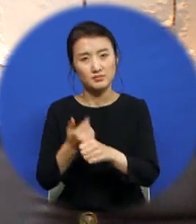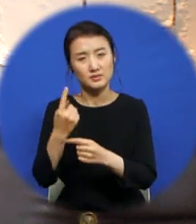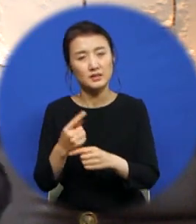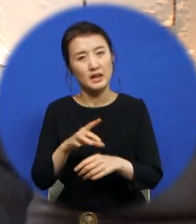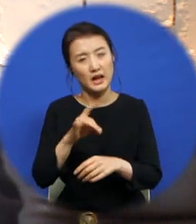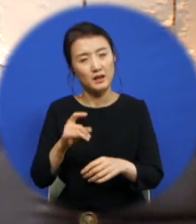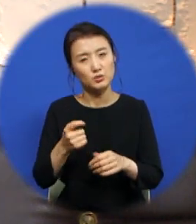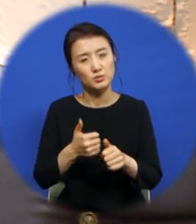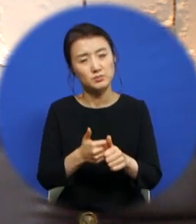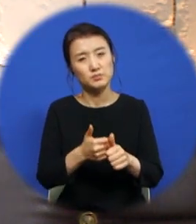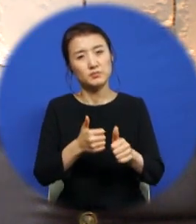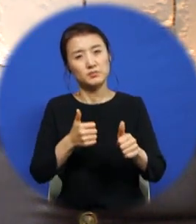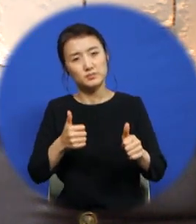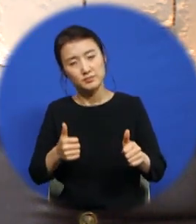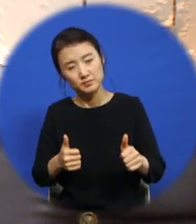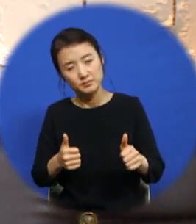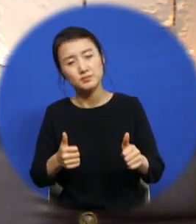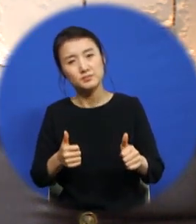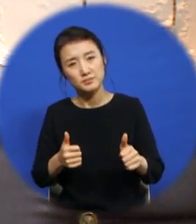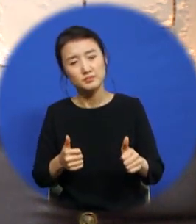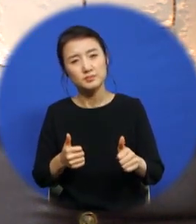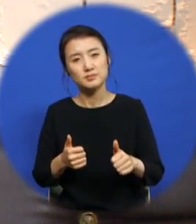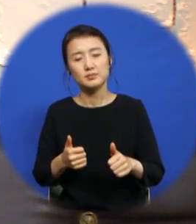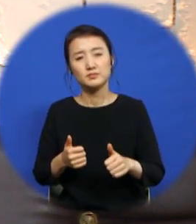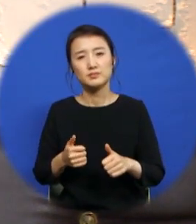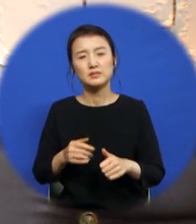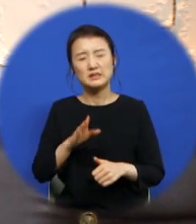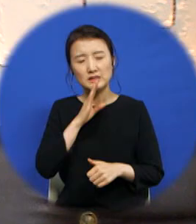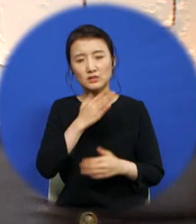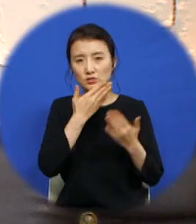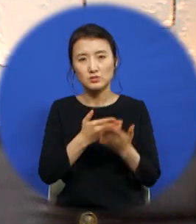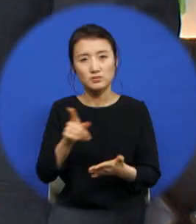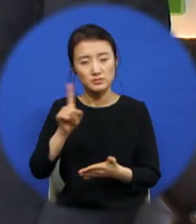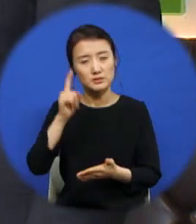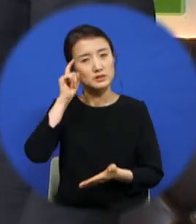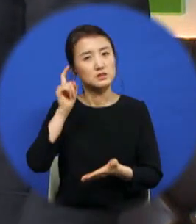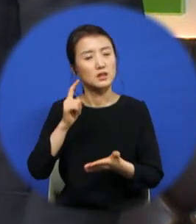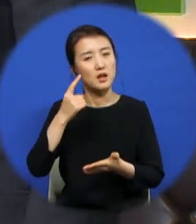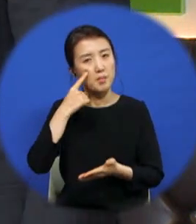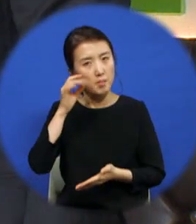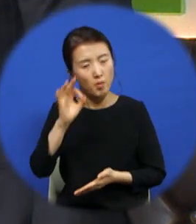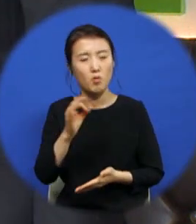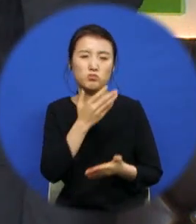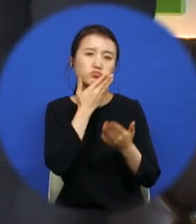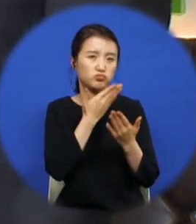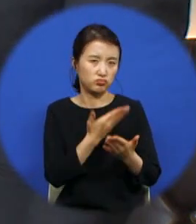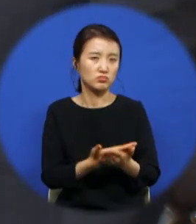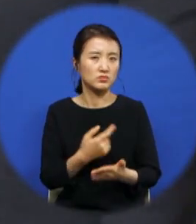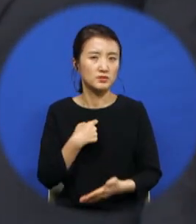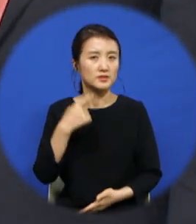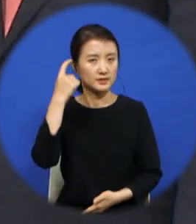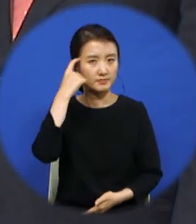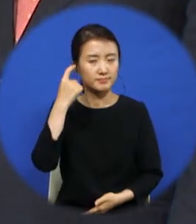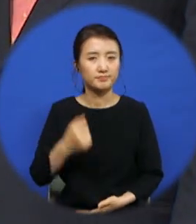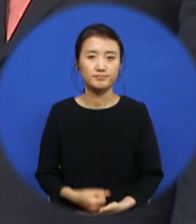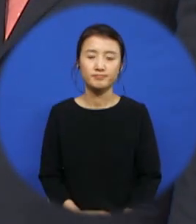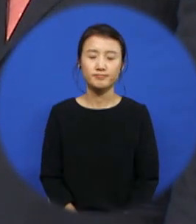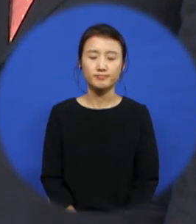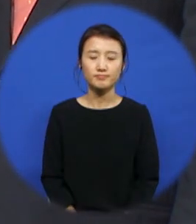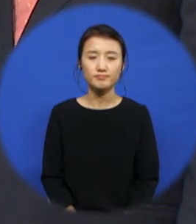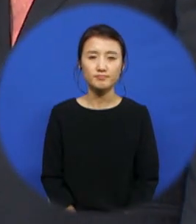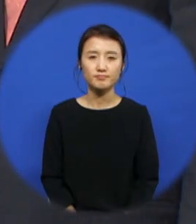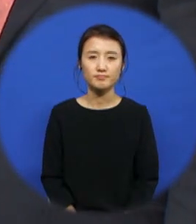세상으로 거리를 두는 것도 좋은 방법이다 그렇게 생각합니다 예 자 그럼 이제 안 보시죠 잠시 쉽니다